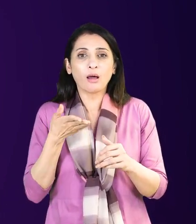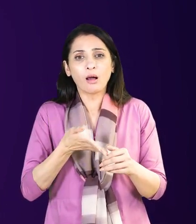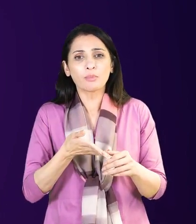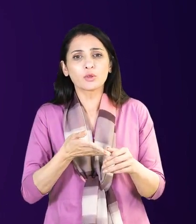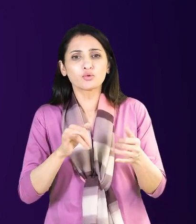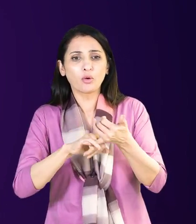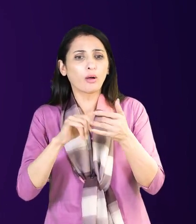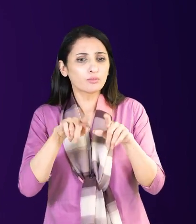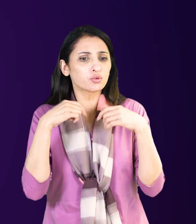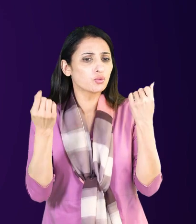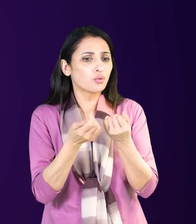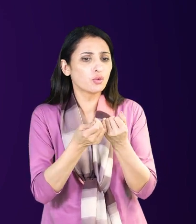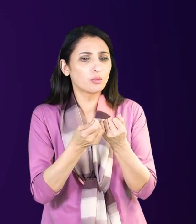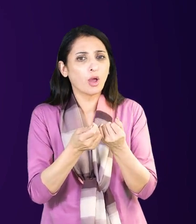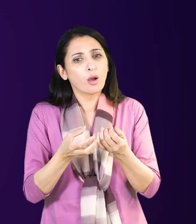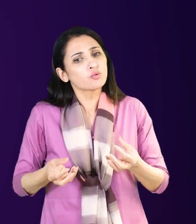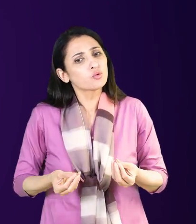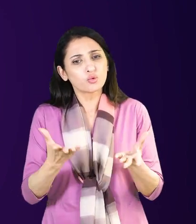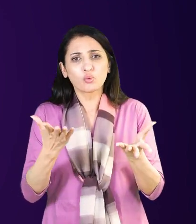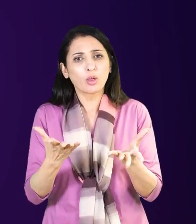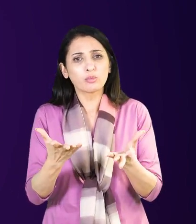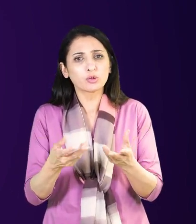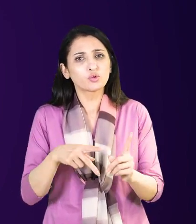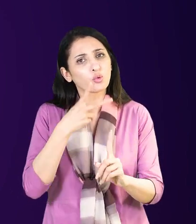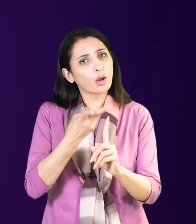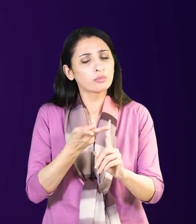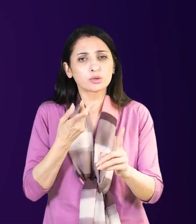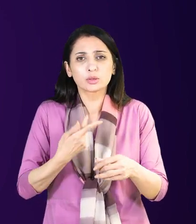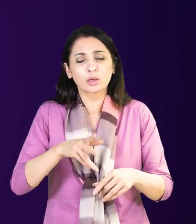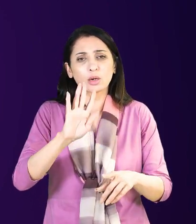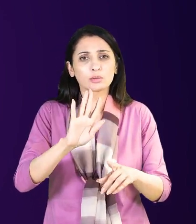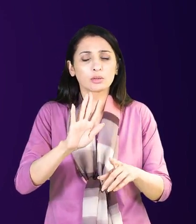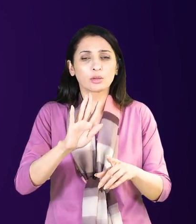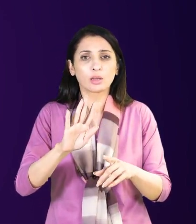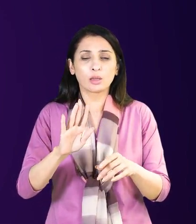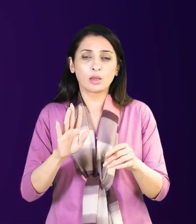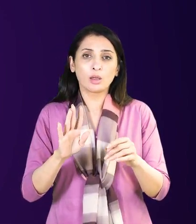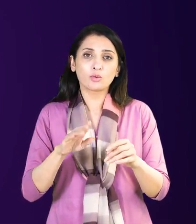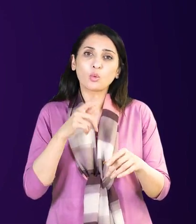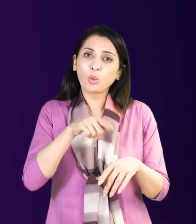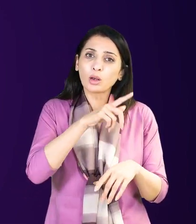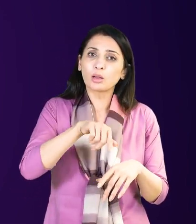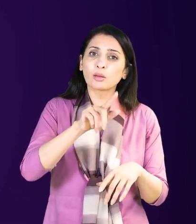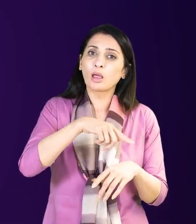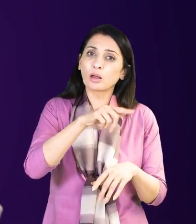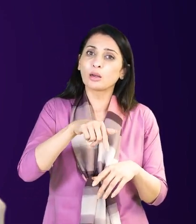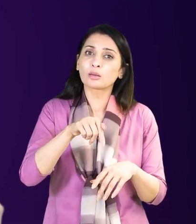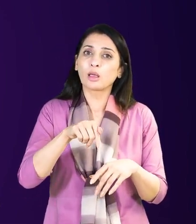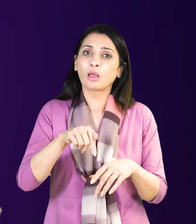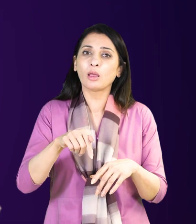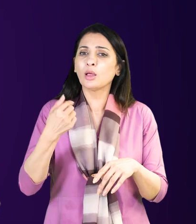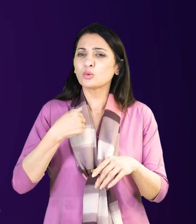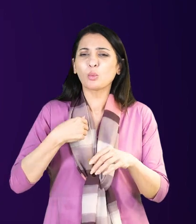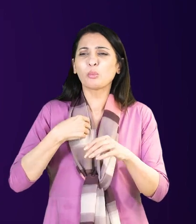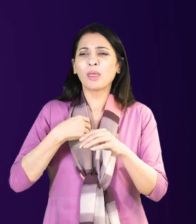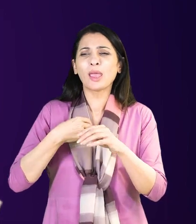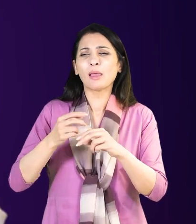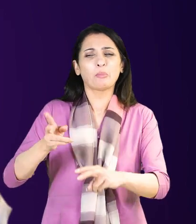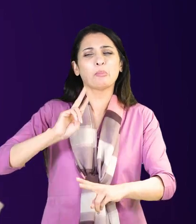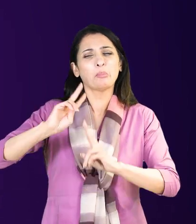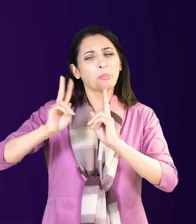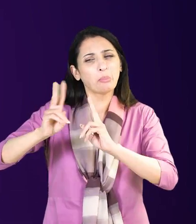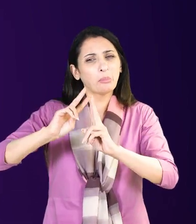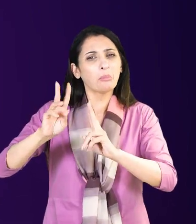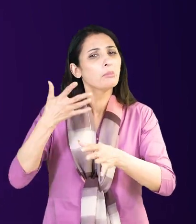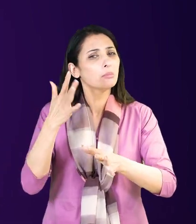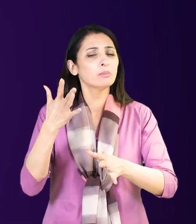globally, कि जो आप स्कूल अगर अर्ली ईयर्स में आप डाल देते हैं वो अच्छी चीज़ नहीं है कि बच्चों के लिए, मतलब there are so many school of thoughts, मैं उस पर आर्ग्यू